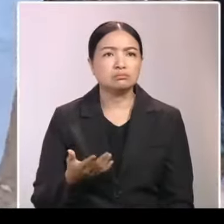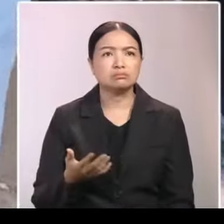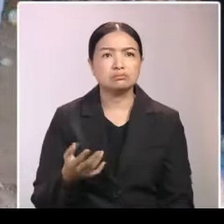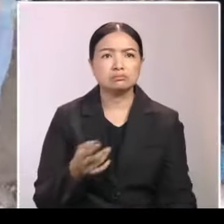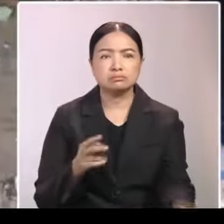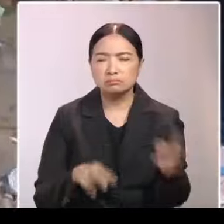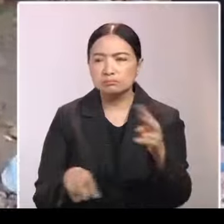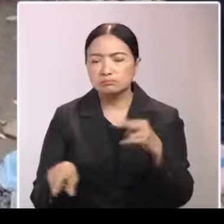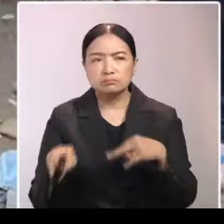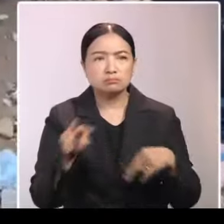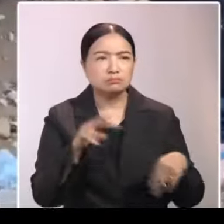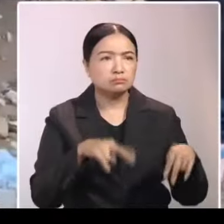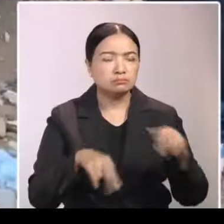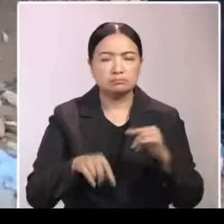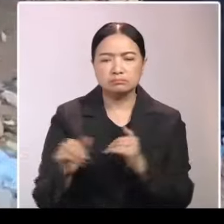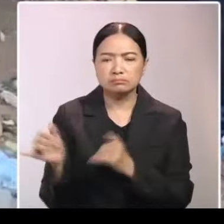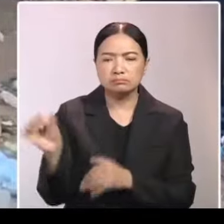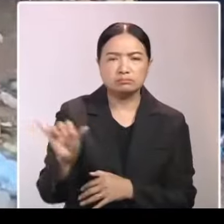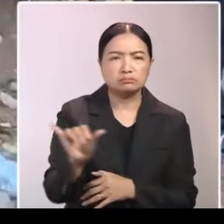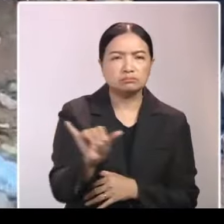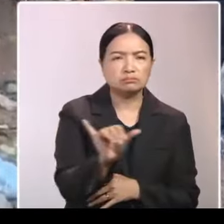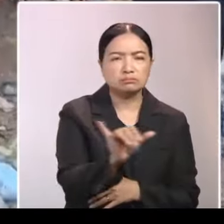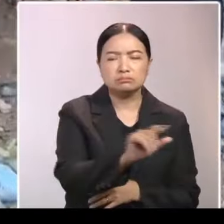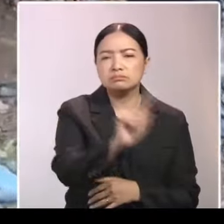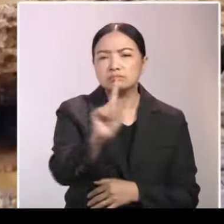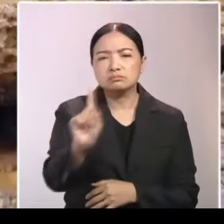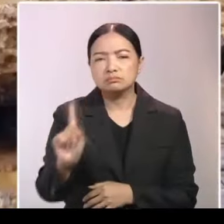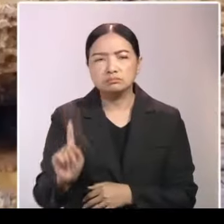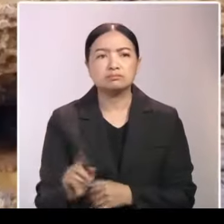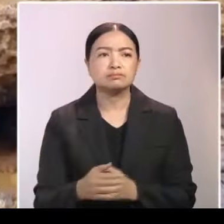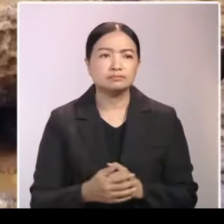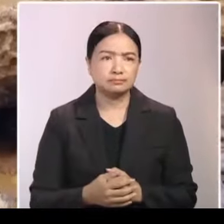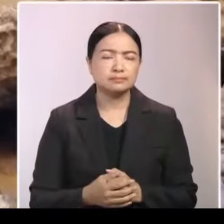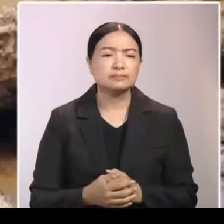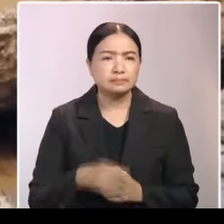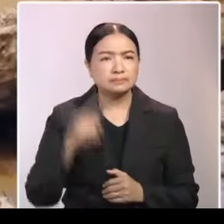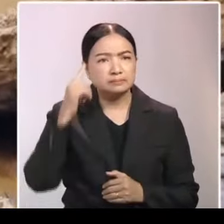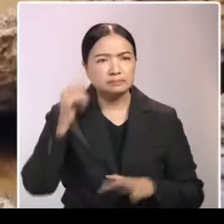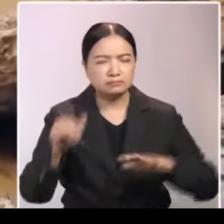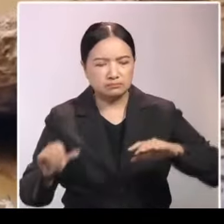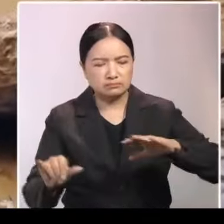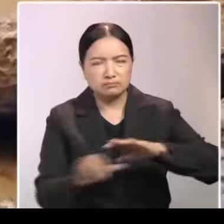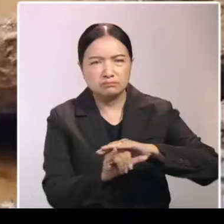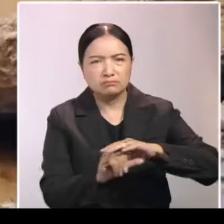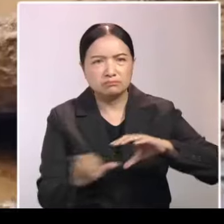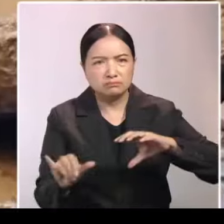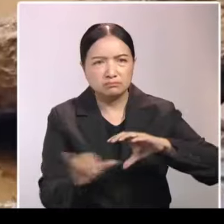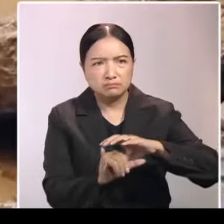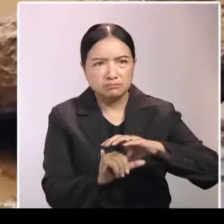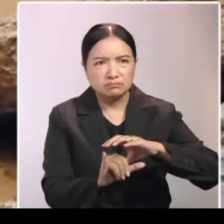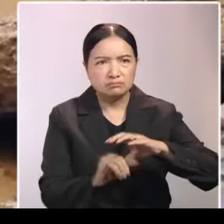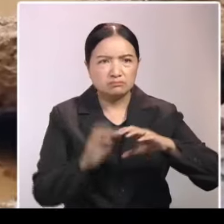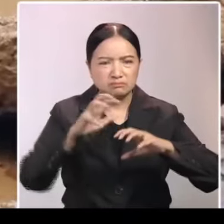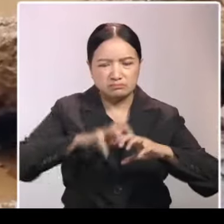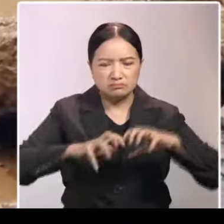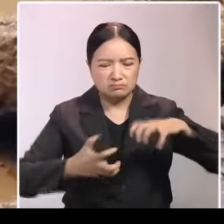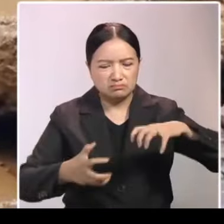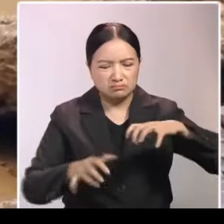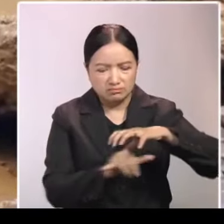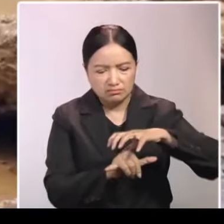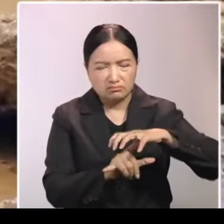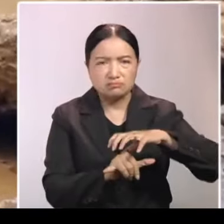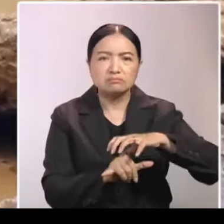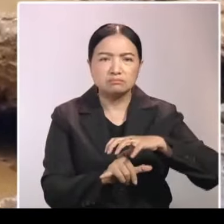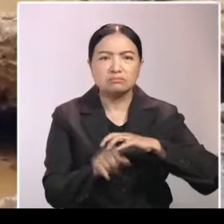สสูญหายเนี่ยจะไปอยู่ตรงไหนได้บ้างนะคะแต่เจ้าหน้าที่คาดว่าอาจจะไปติดอยู่ในซอกค่ะใต้กับแผ่นคอนกรีตขนาดใหญ่ที่